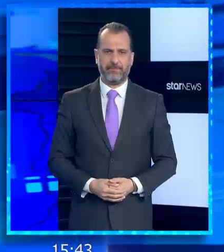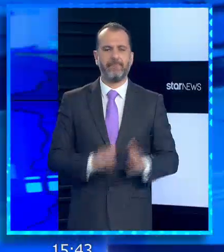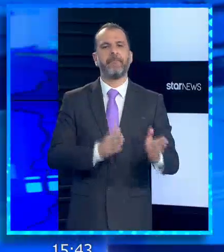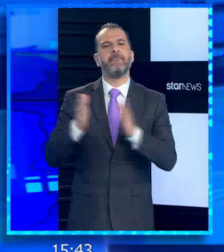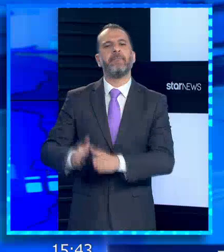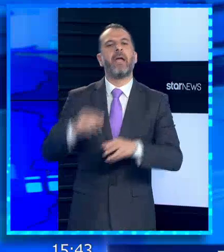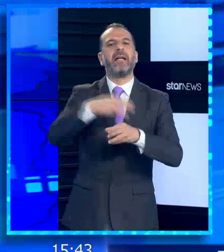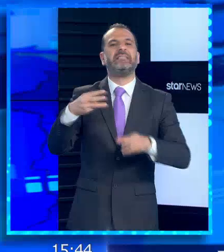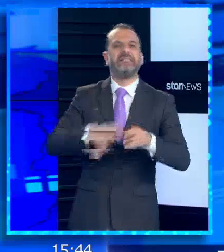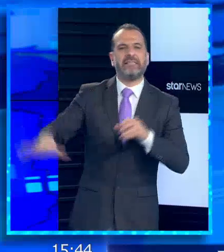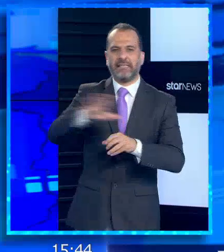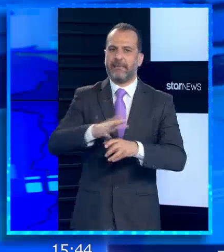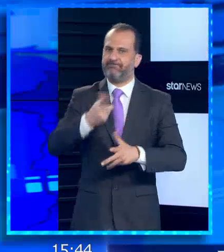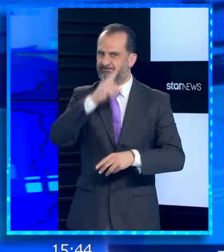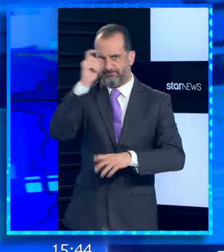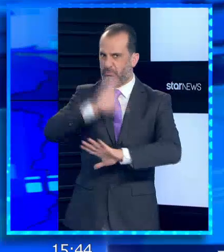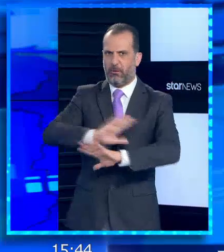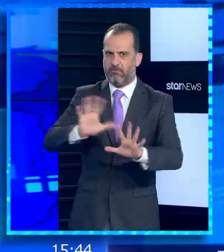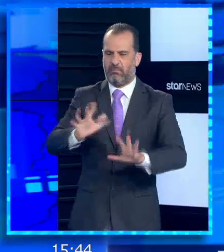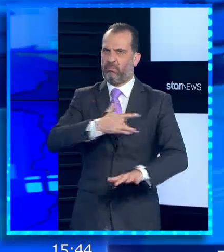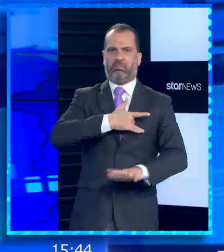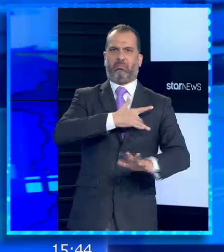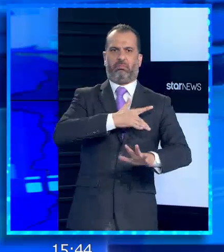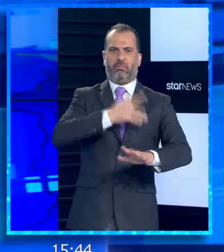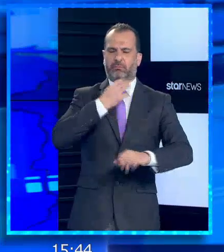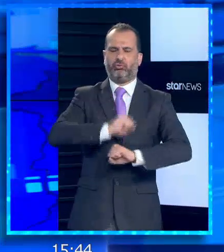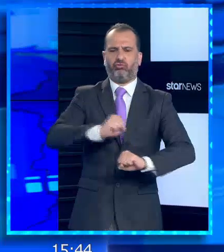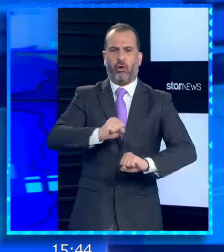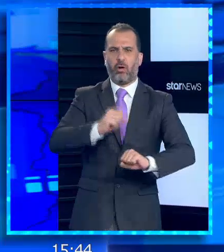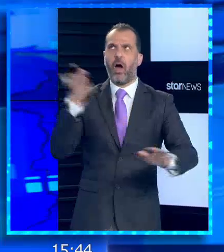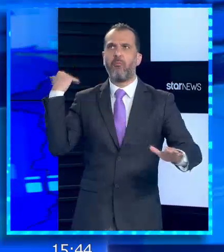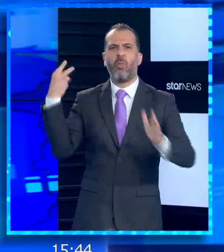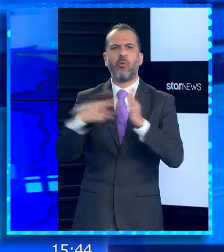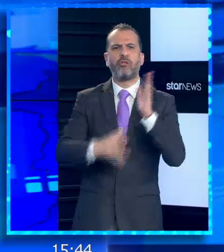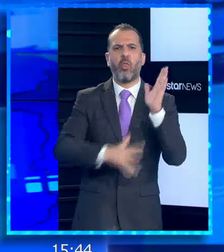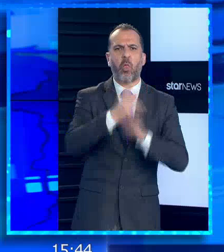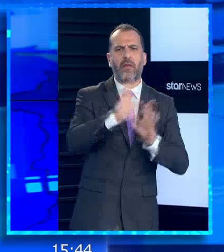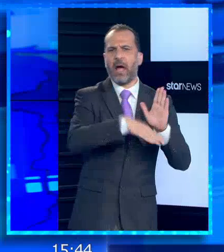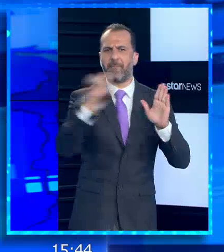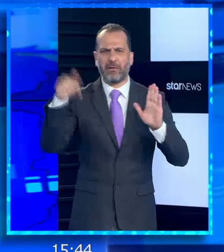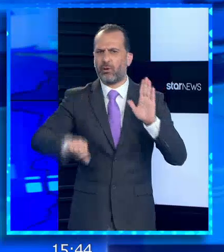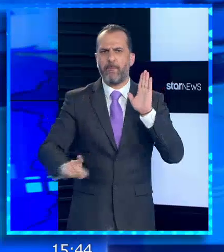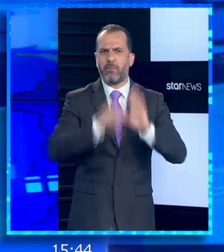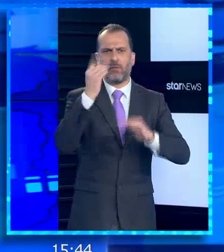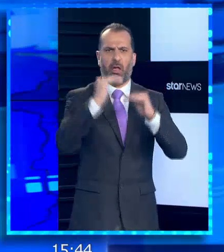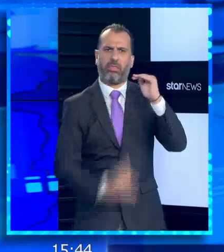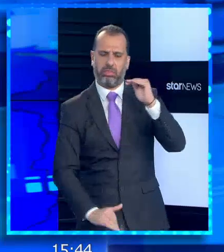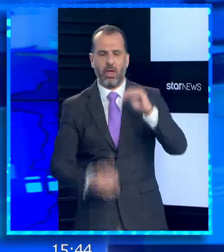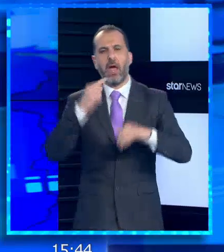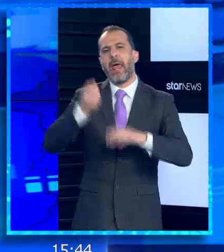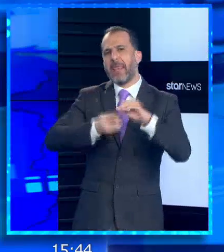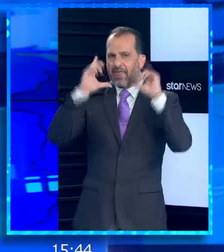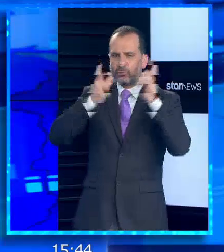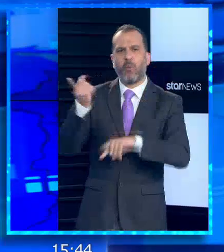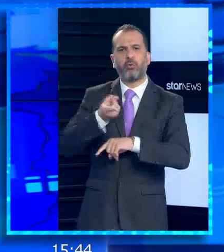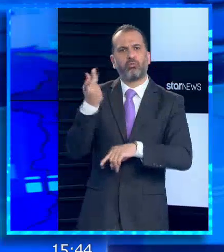Στον ΣΥΡΙΖΑ τώρα το κλίμα είναι βαρύ, καθώς το αποτέλεσμα είναι το χειρότερο για το κόμμα μετά από το 2012, ενώ το double score της Νέας